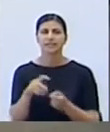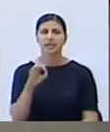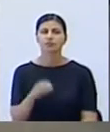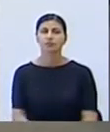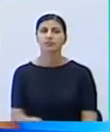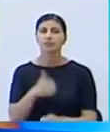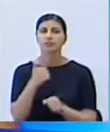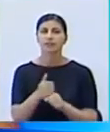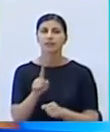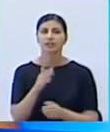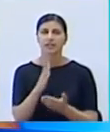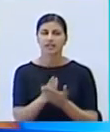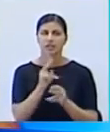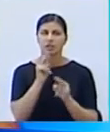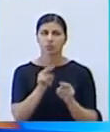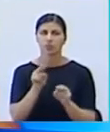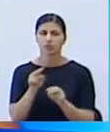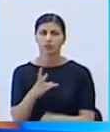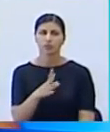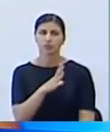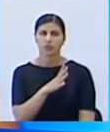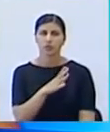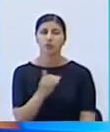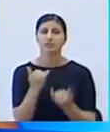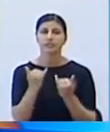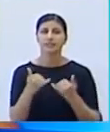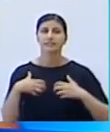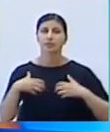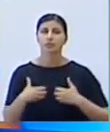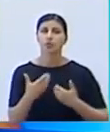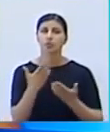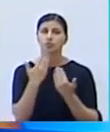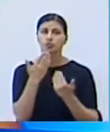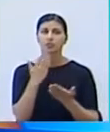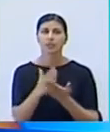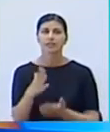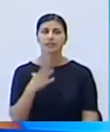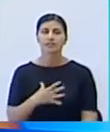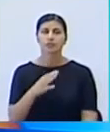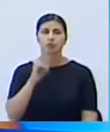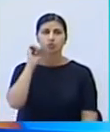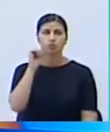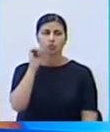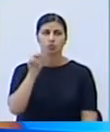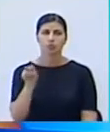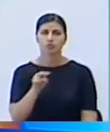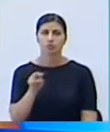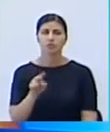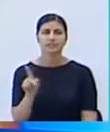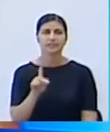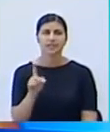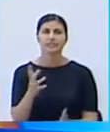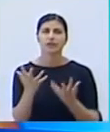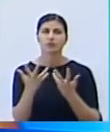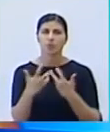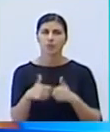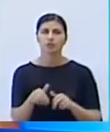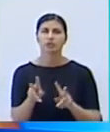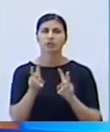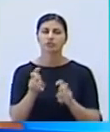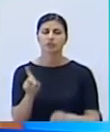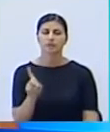არის კონფიგურაცია და რეგულირების. დღეს სამწუხაროდ ურთიერთობა არის თბილისსა და სოხუმს შორის, რაც ავტომატურად